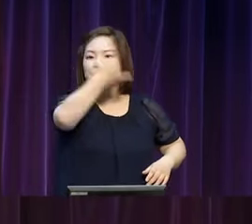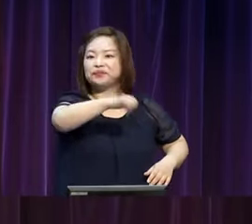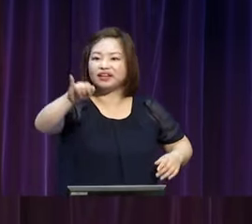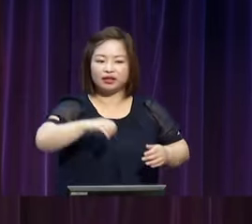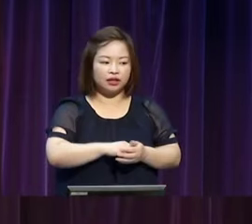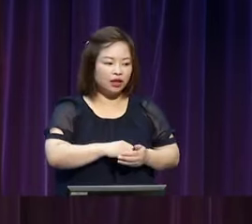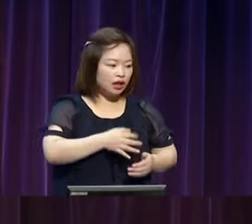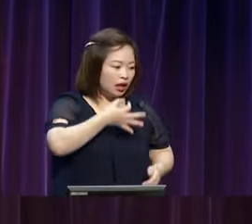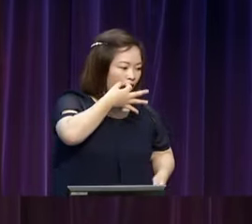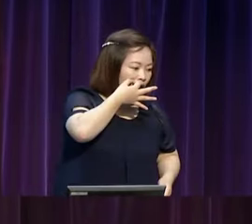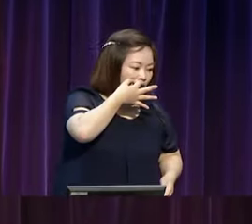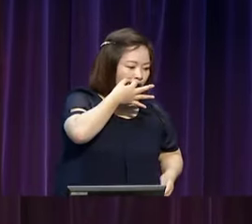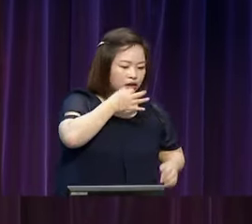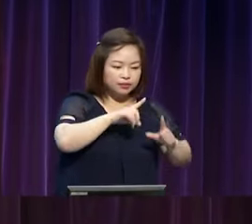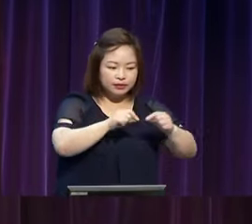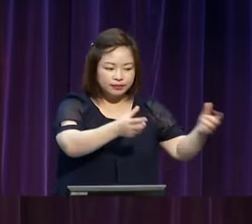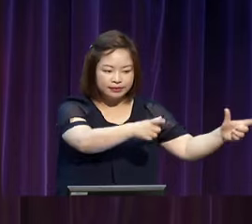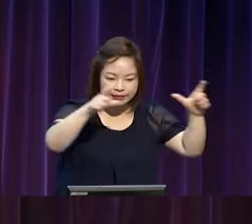먹어요.